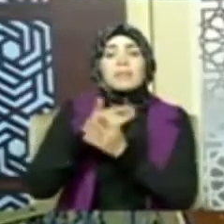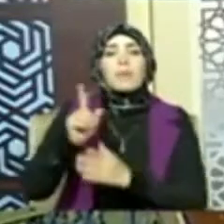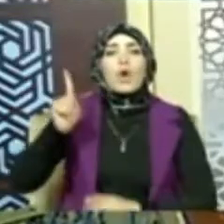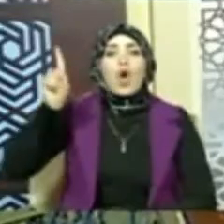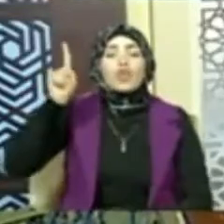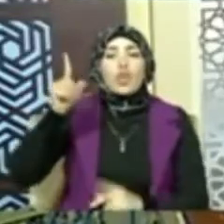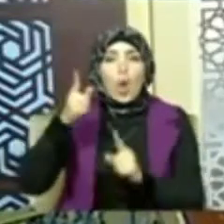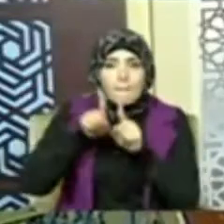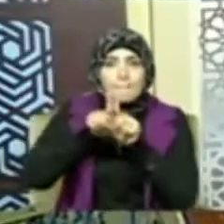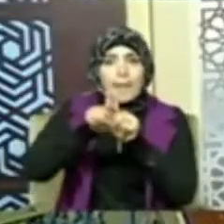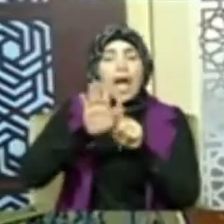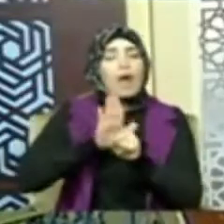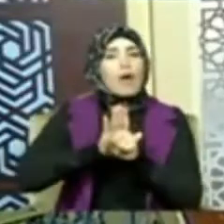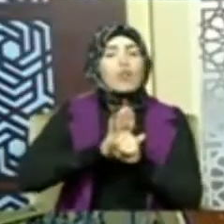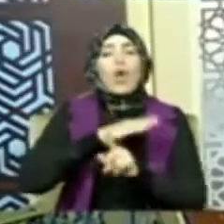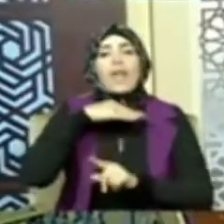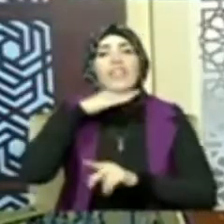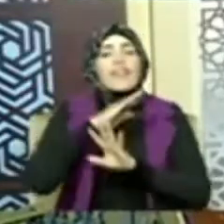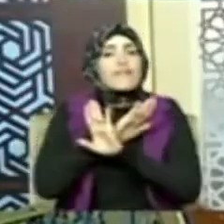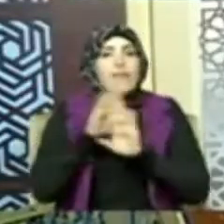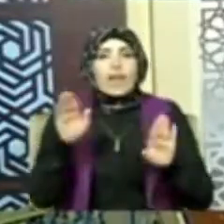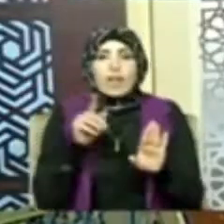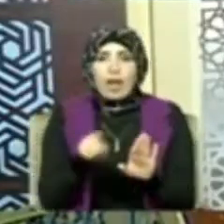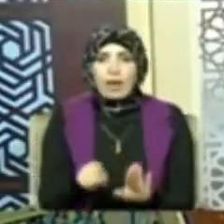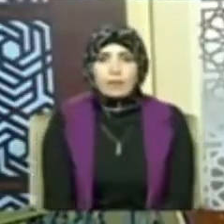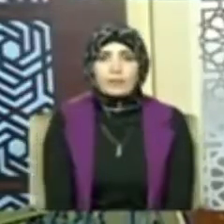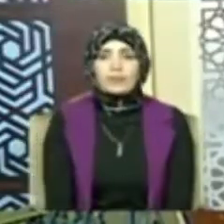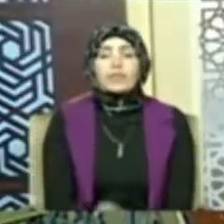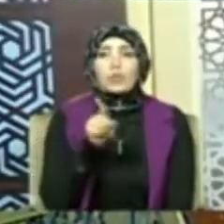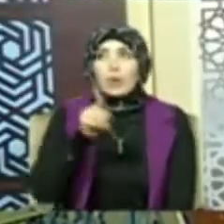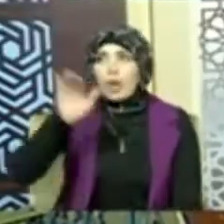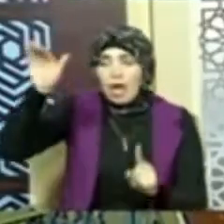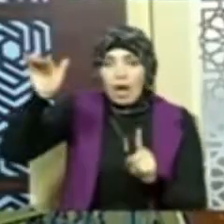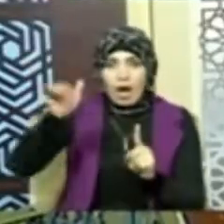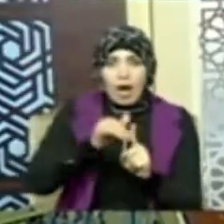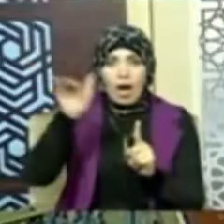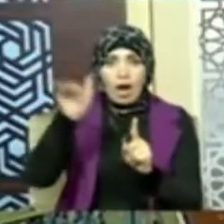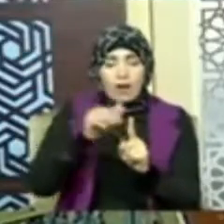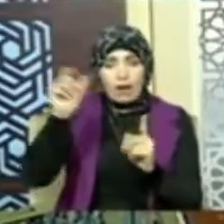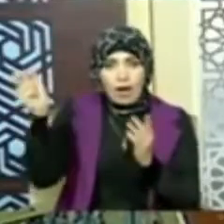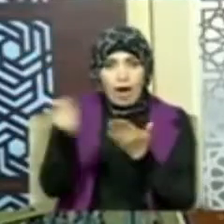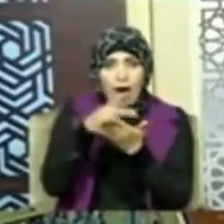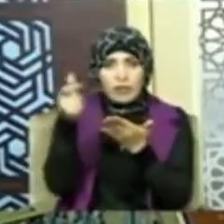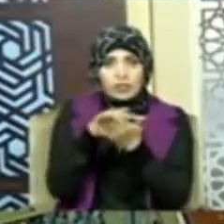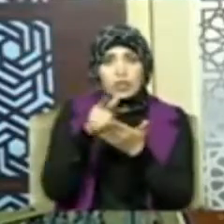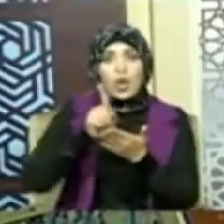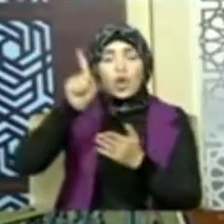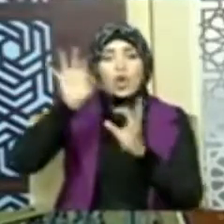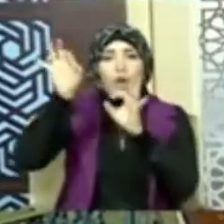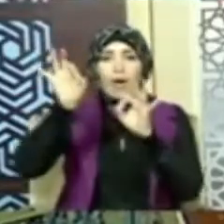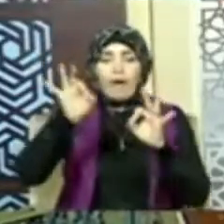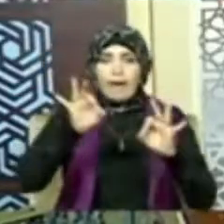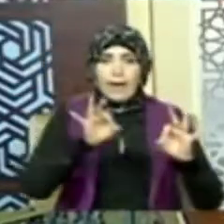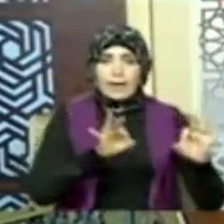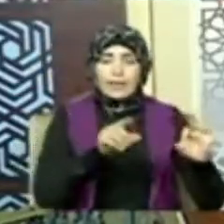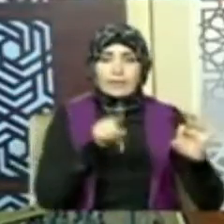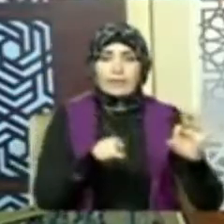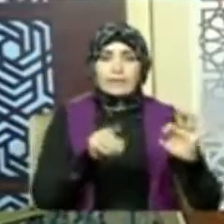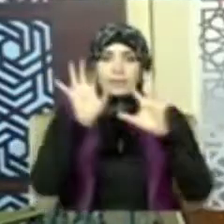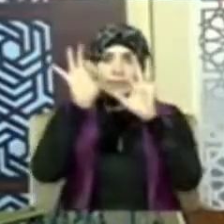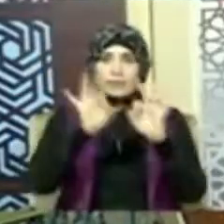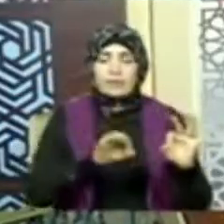معية الله تكفيك. وهنا أرسل الله آياته عندما قال: فأنزل